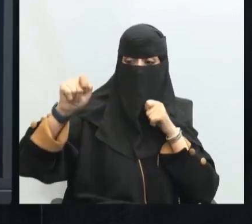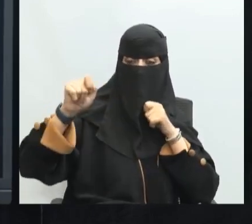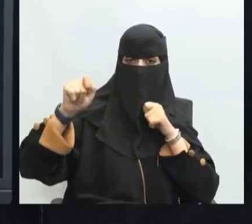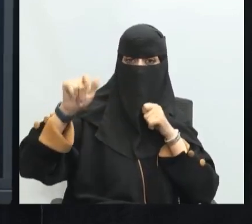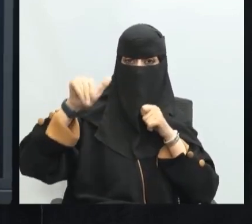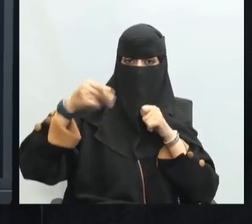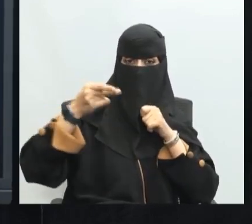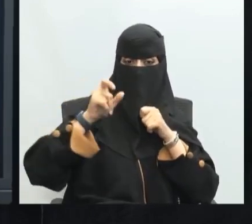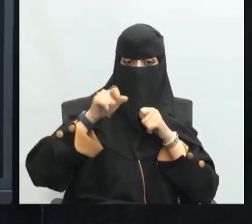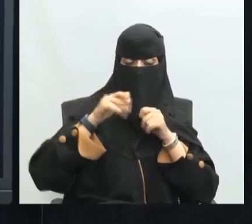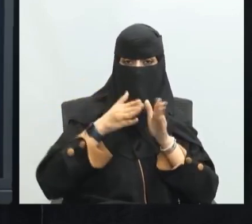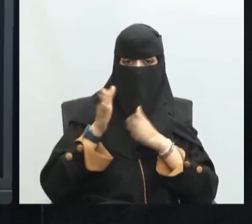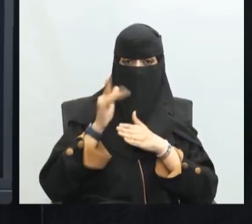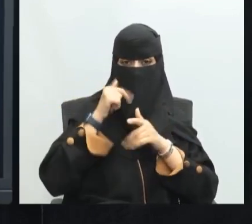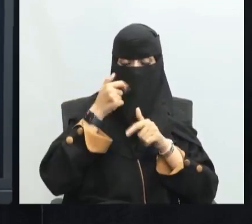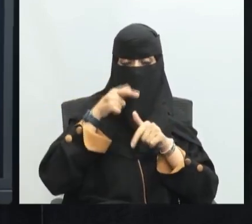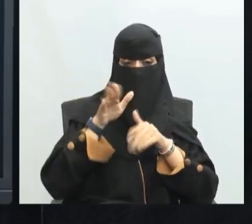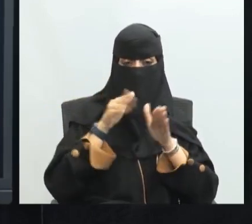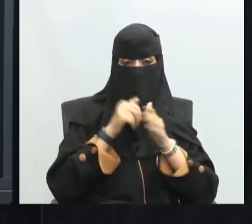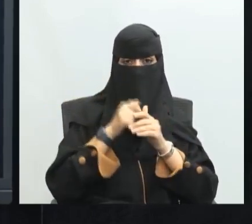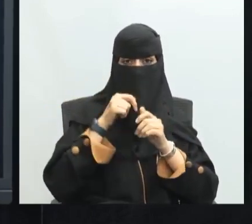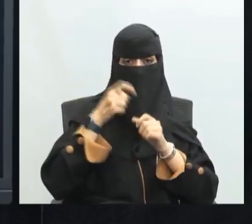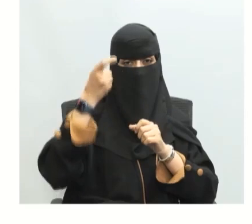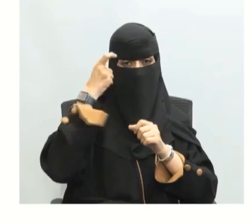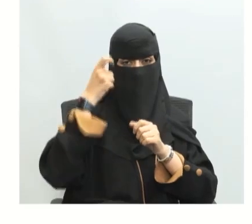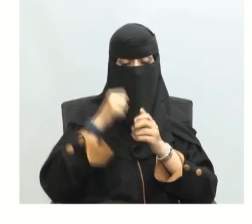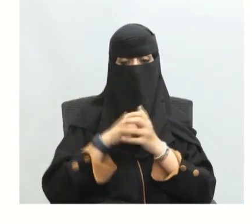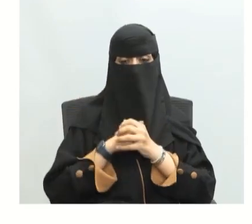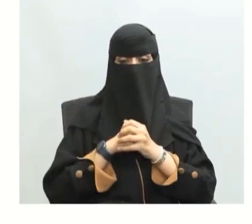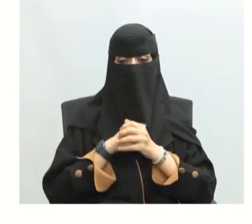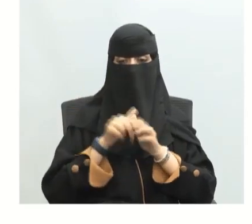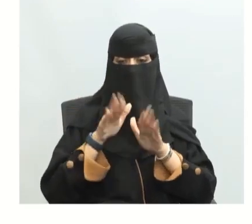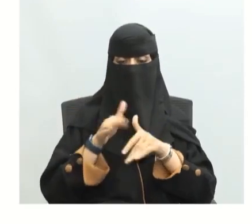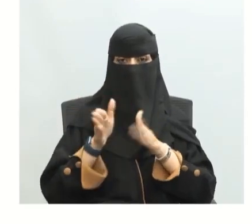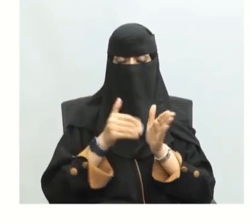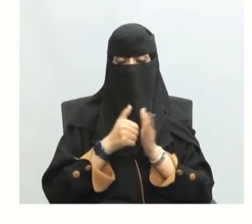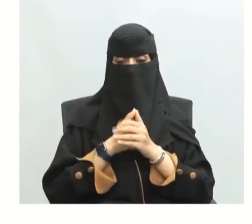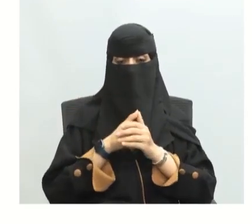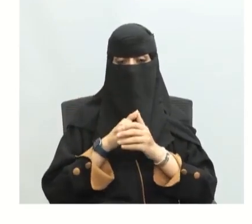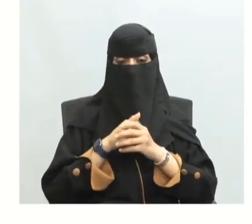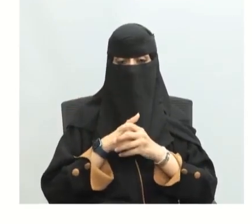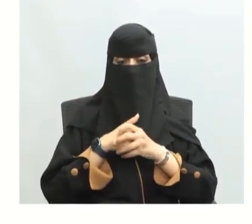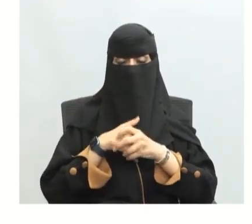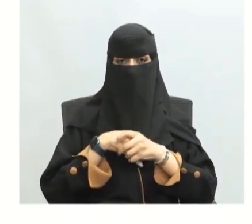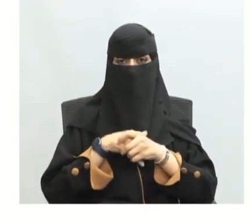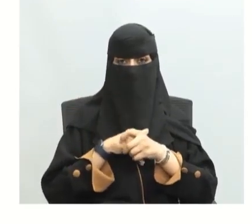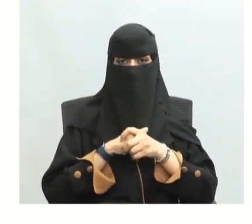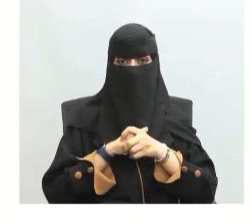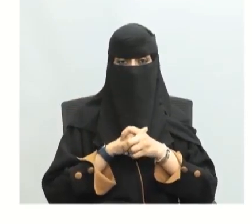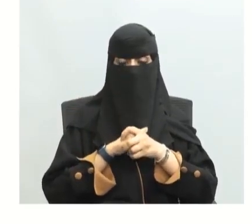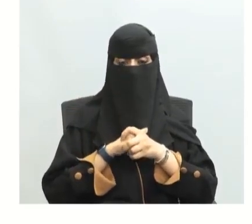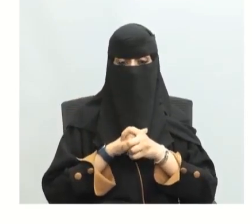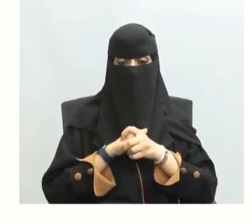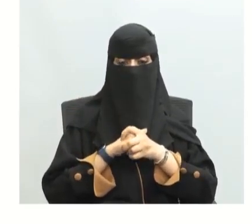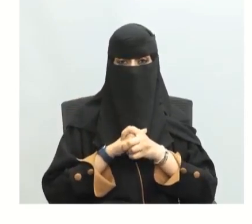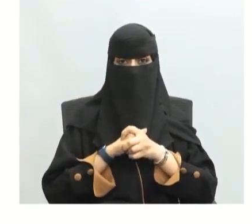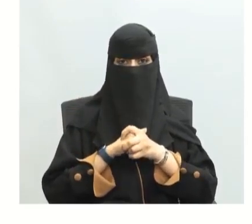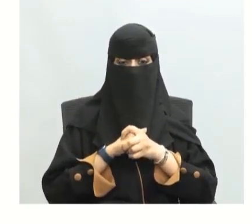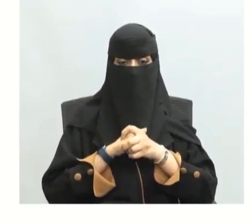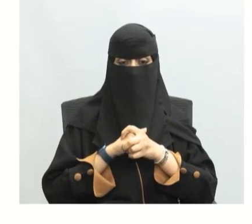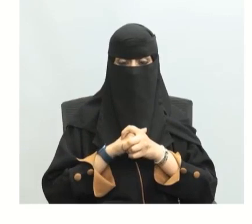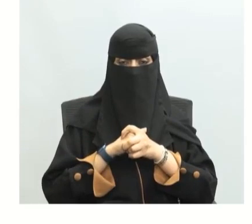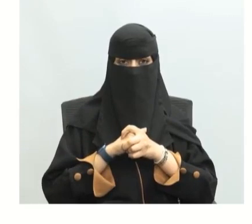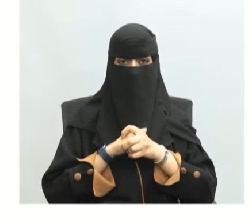عن التطرف والتعصب ايضا من اسباب اهميه الحوار الوطني